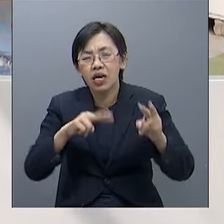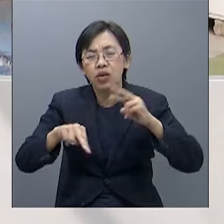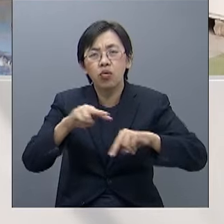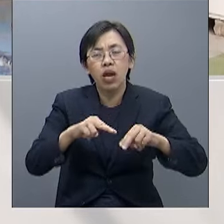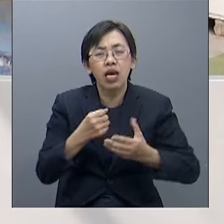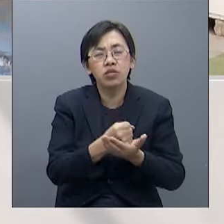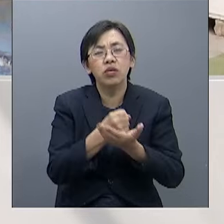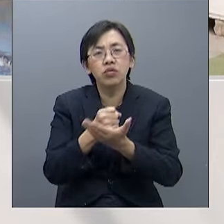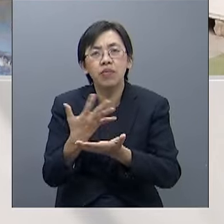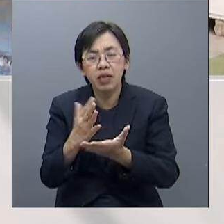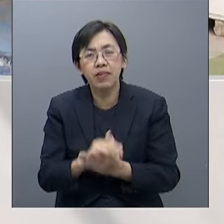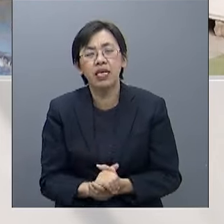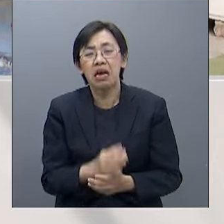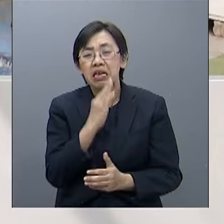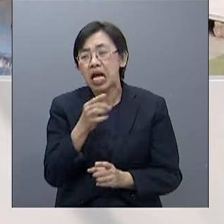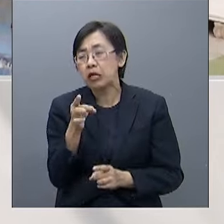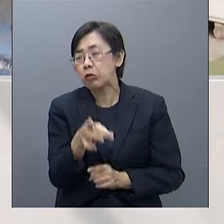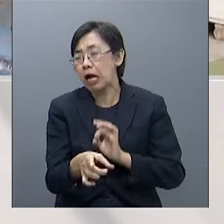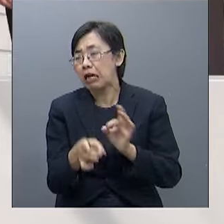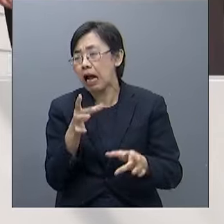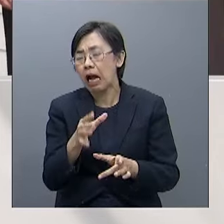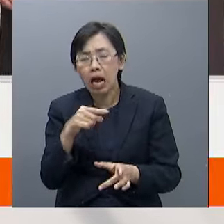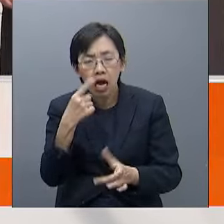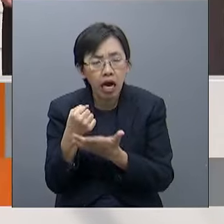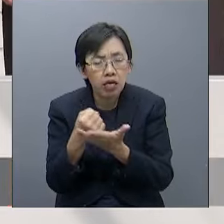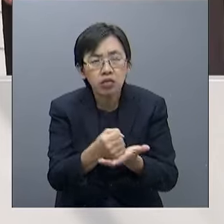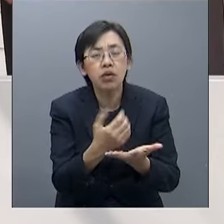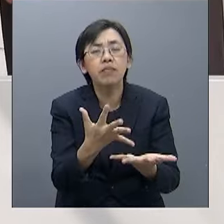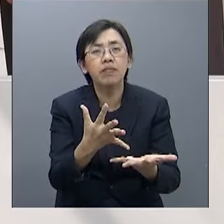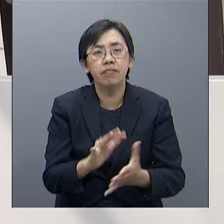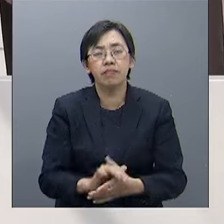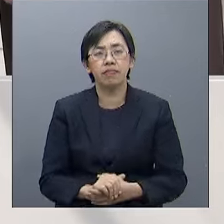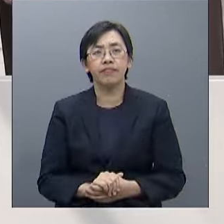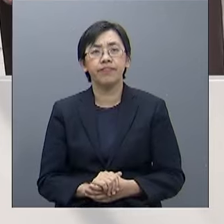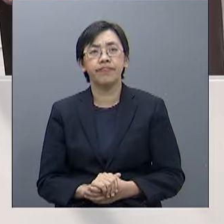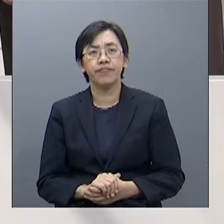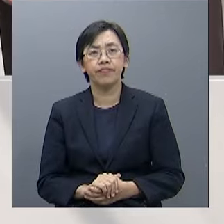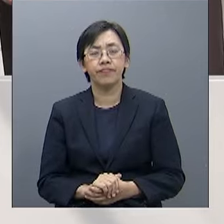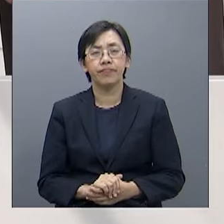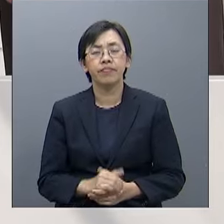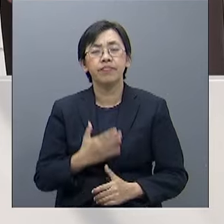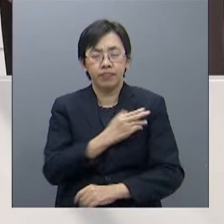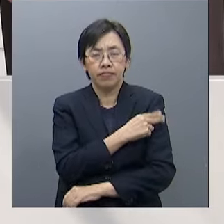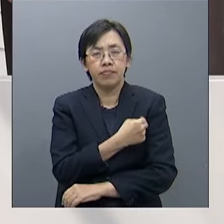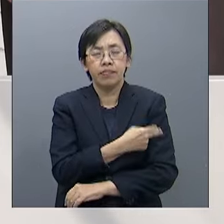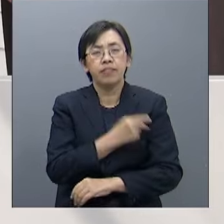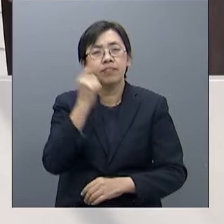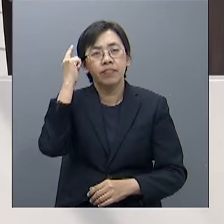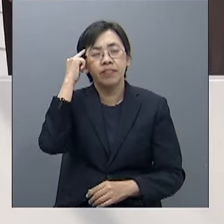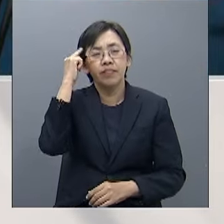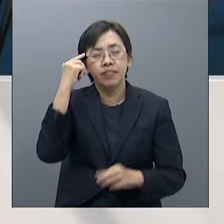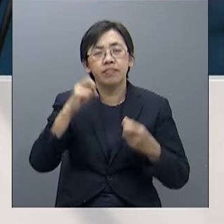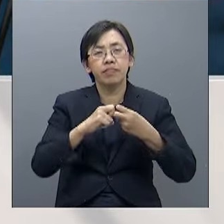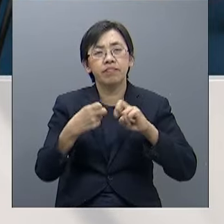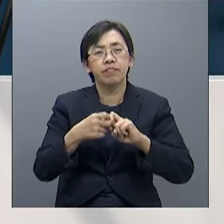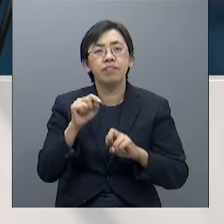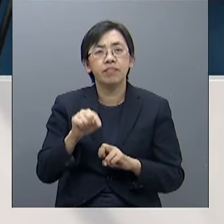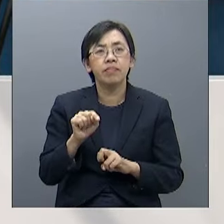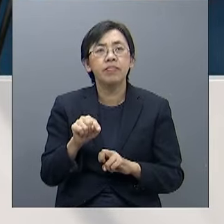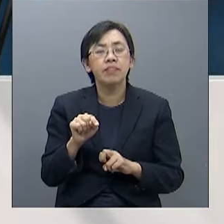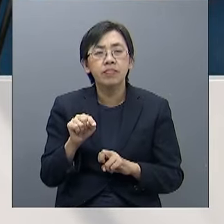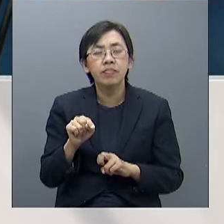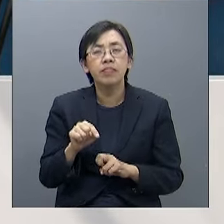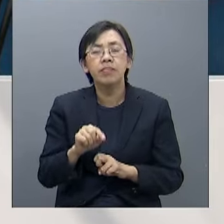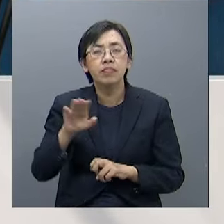รื่องการล้อใกล้หันแกอย่างมีประสิทธิภาพในโรงเรียนนะคะ ฉ ะนั้นหมอคิดว่าที่เกิดขึ้นตอนนี้เราก็คงได้ยิน